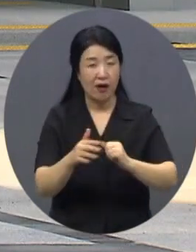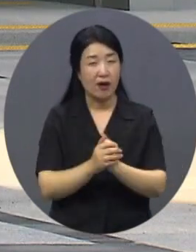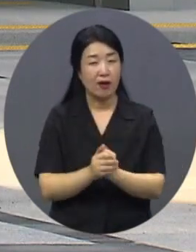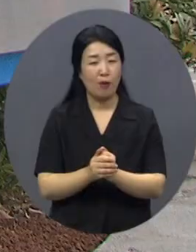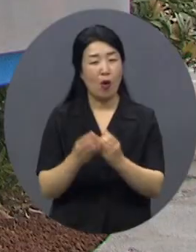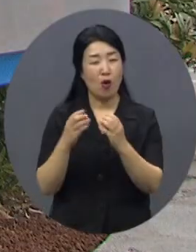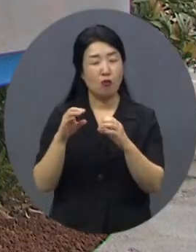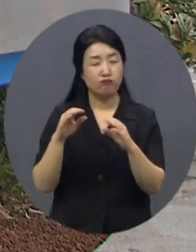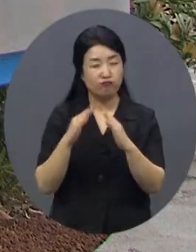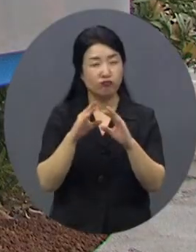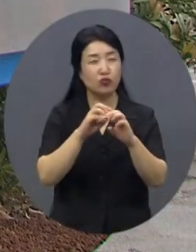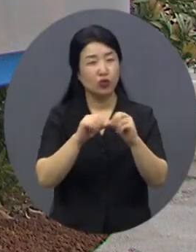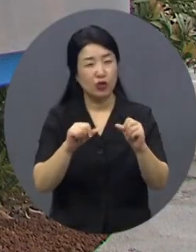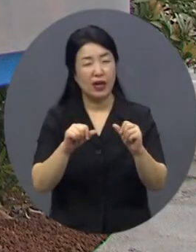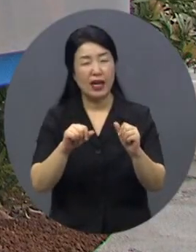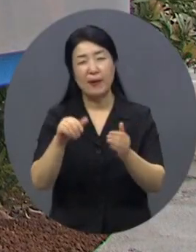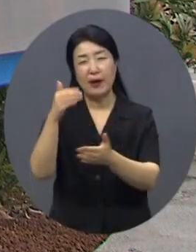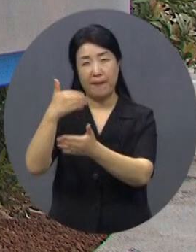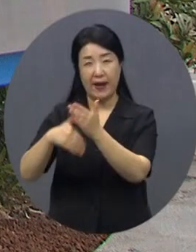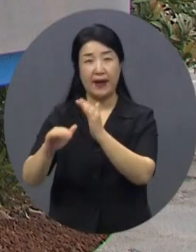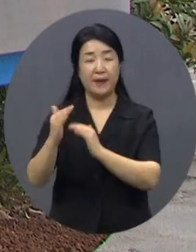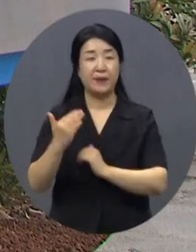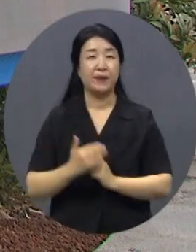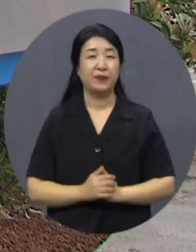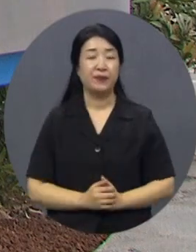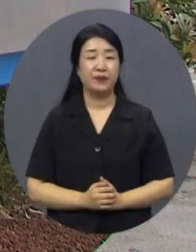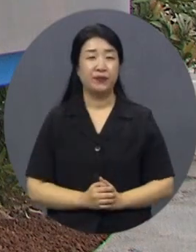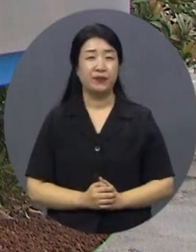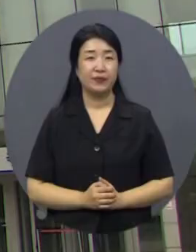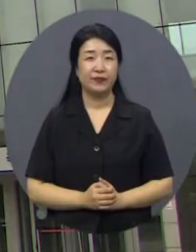부동산업 등 일부 업종은 제외됩니다